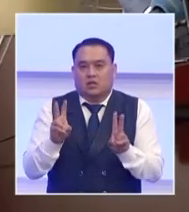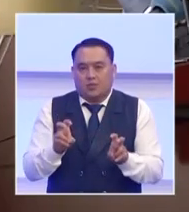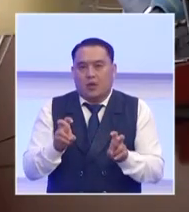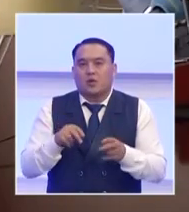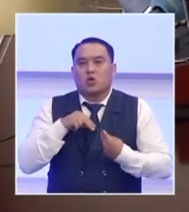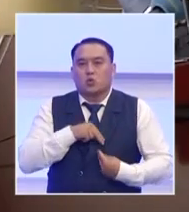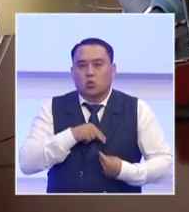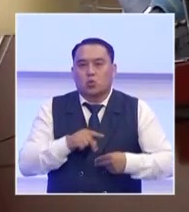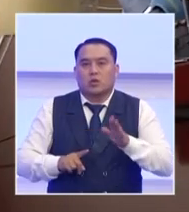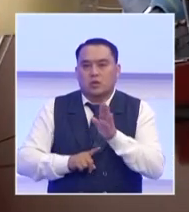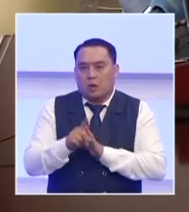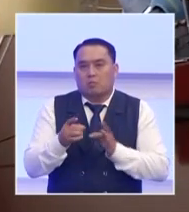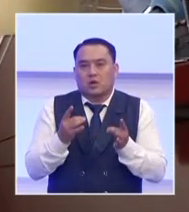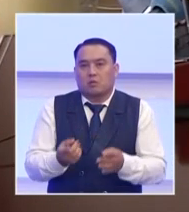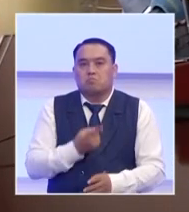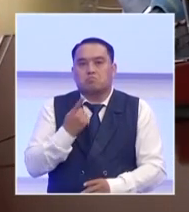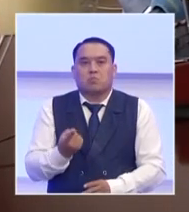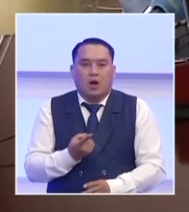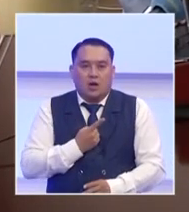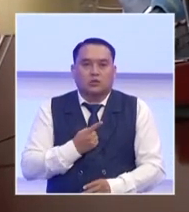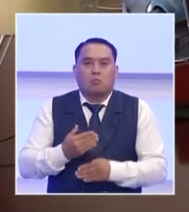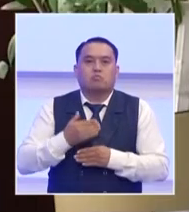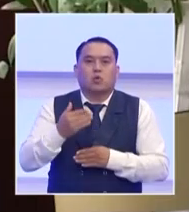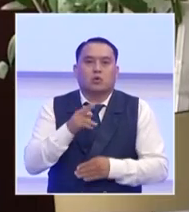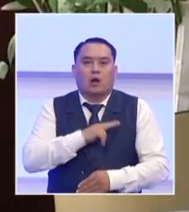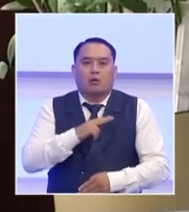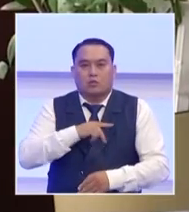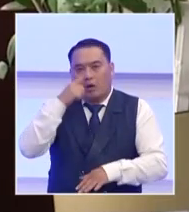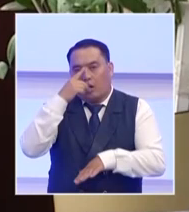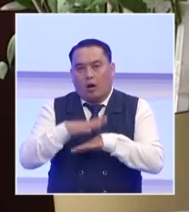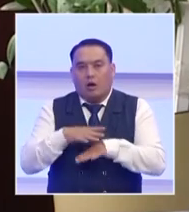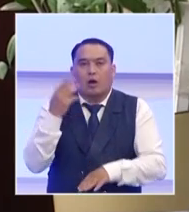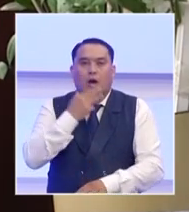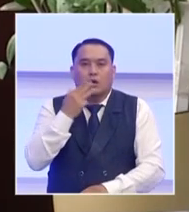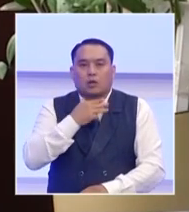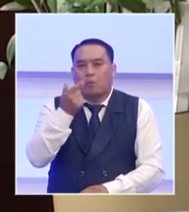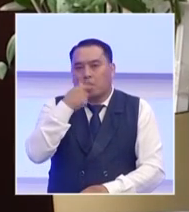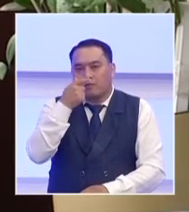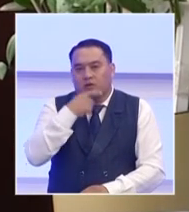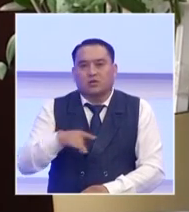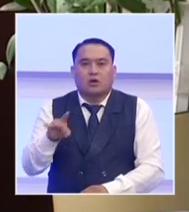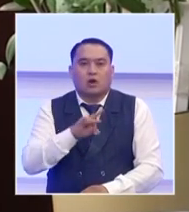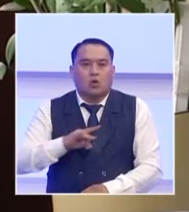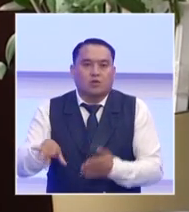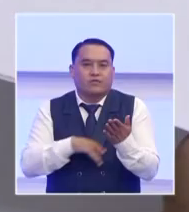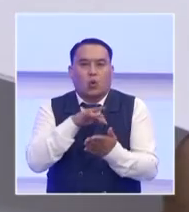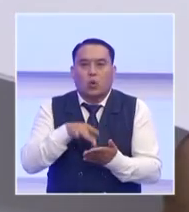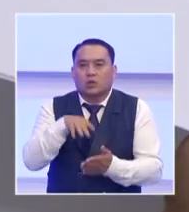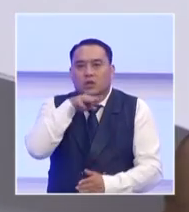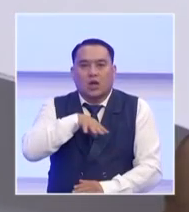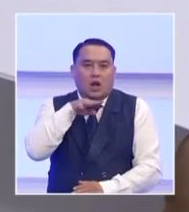трудовой путь и начал простым мастером позднее в разные годы был акимом кара тайского панфиловского района и города текиле